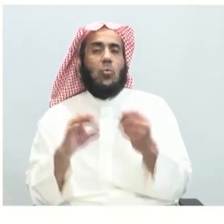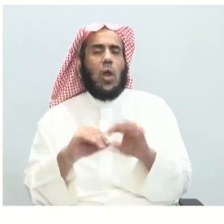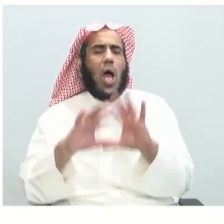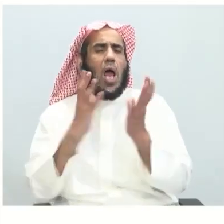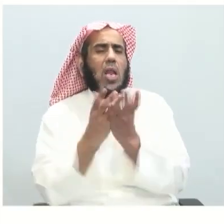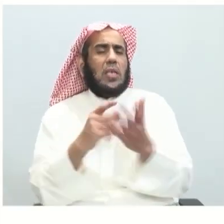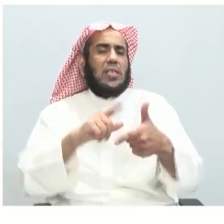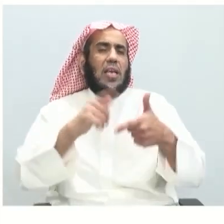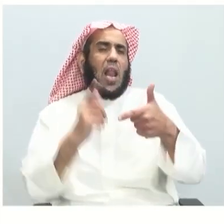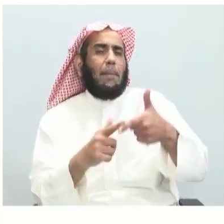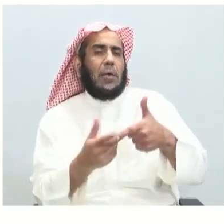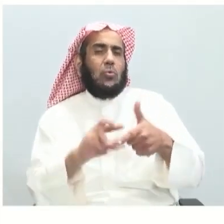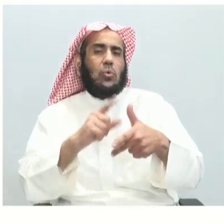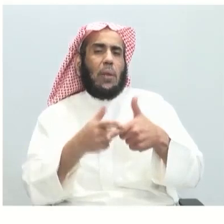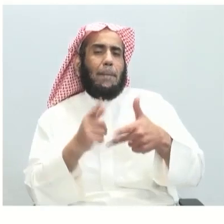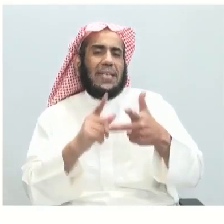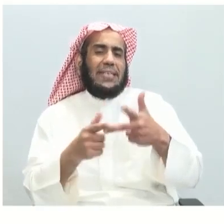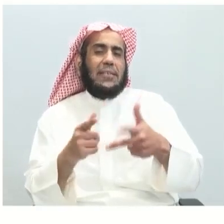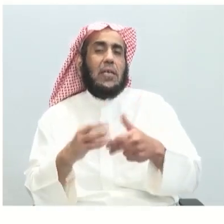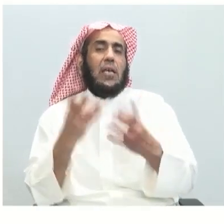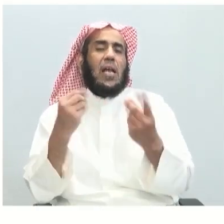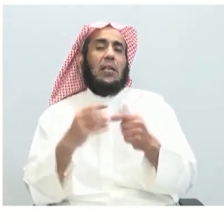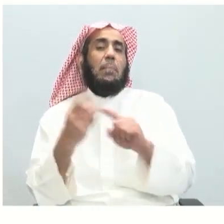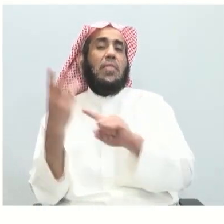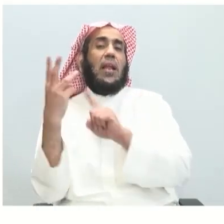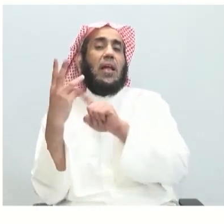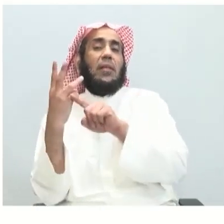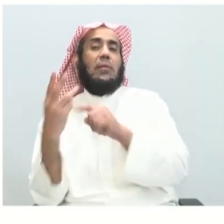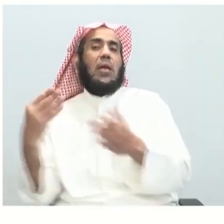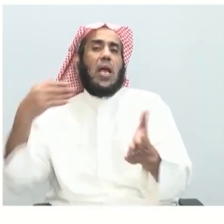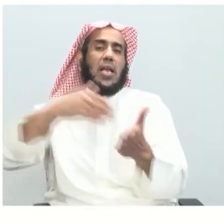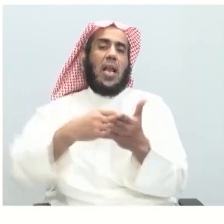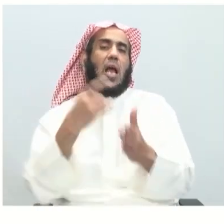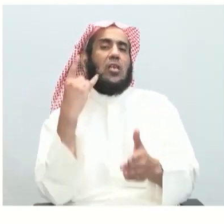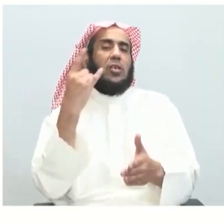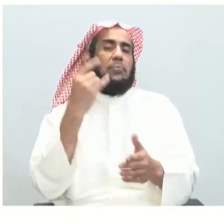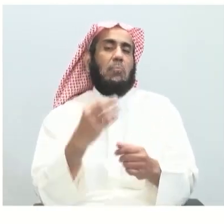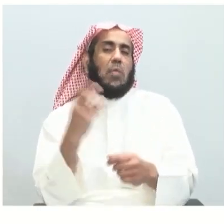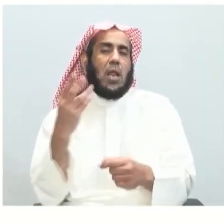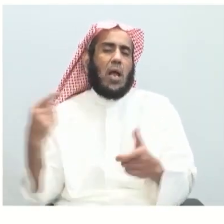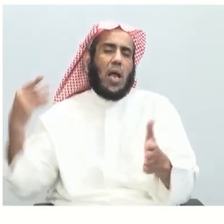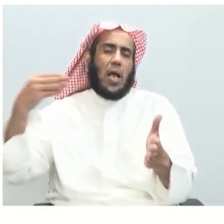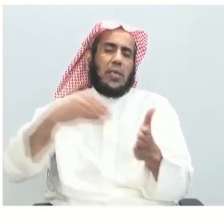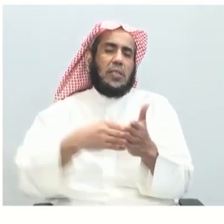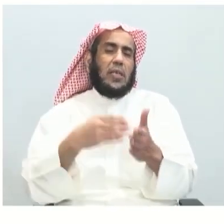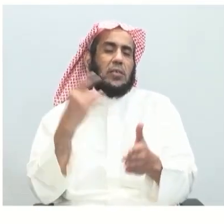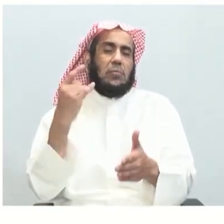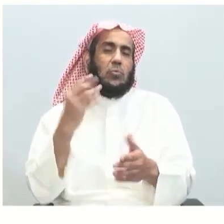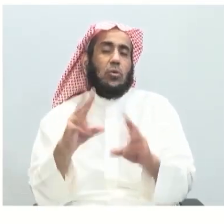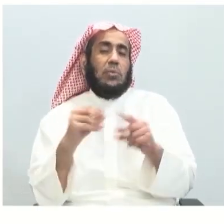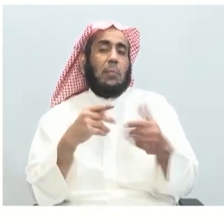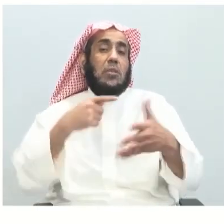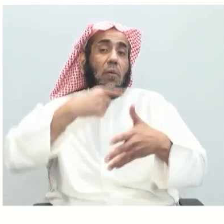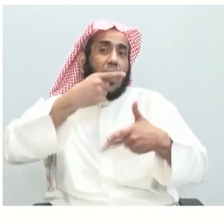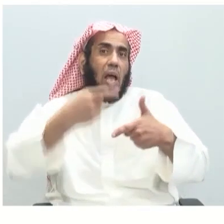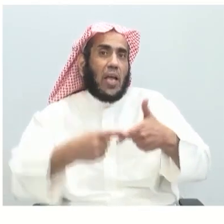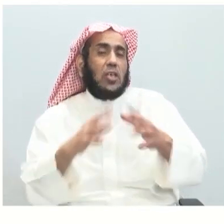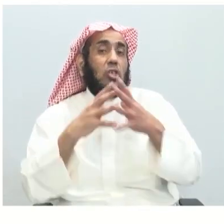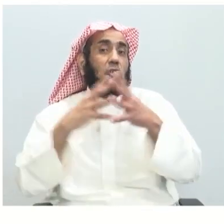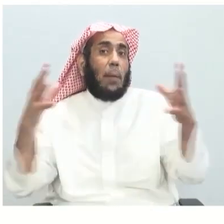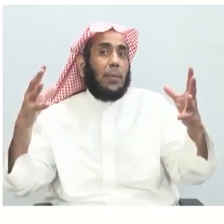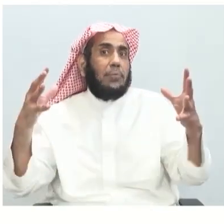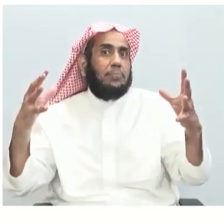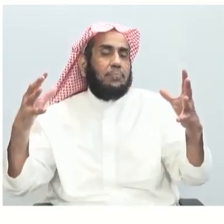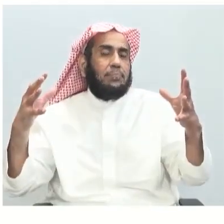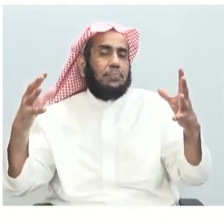حاله المعدود وتمييز العدد الاعداد من ثلاثه الى عشره الاعداد من ثلاثه الى عشره تمييزها جمع